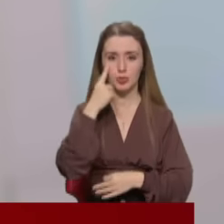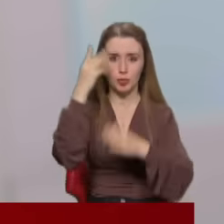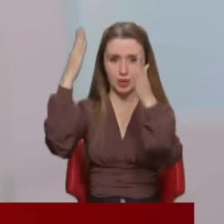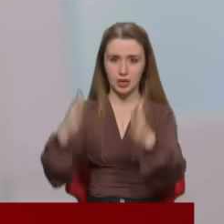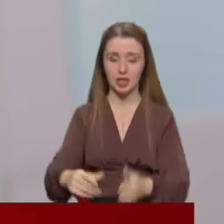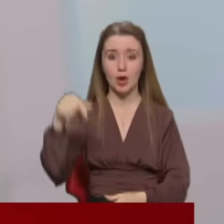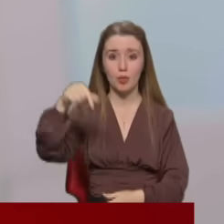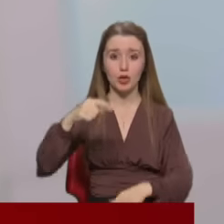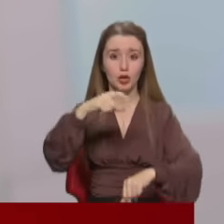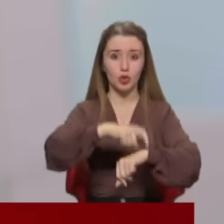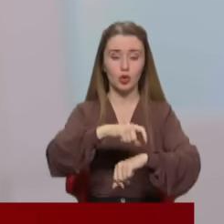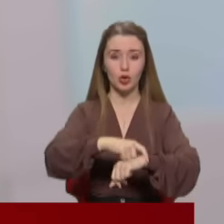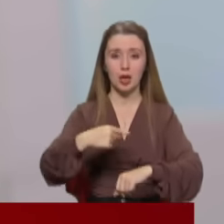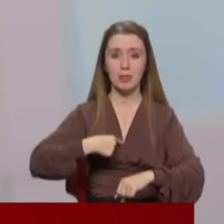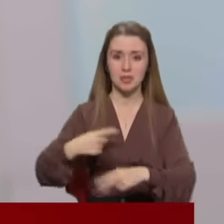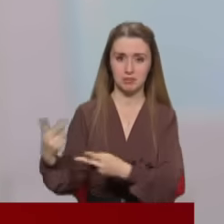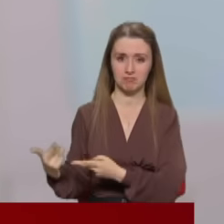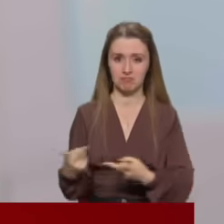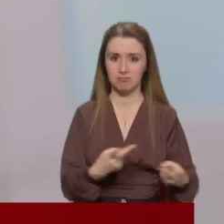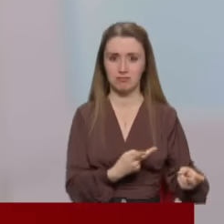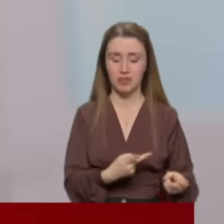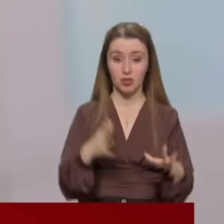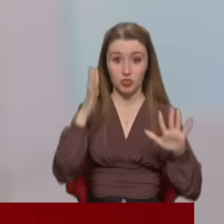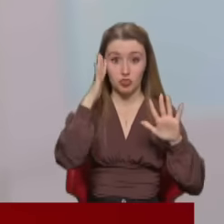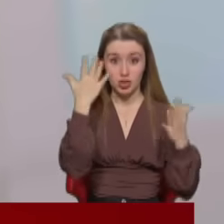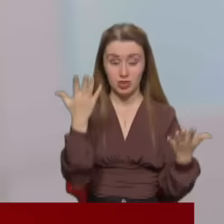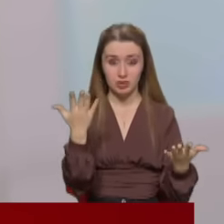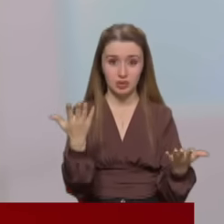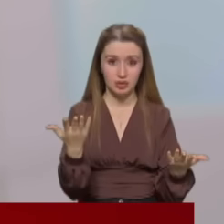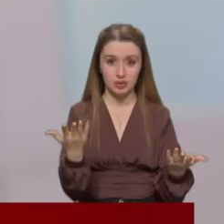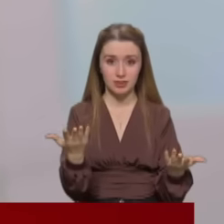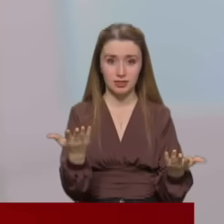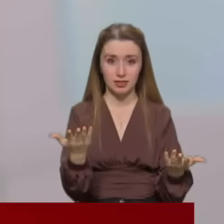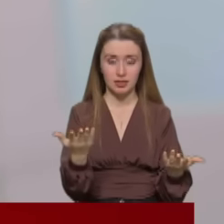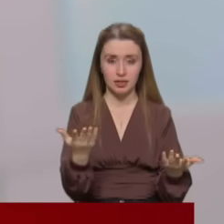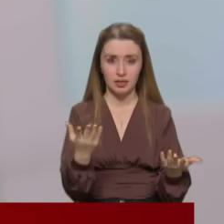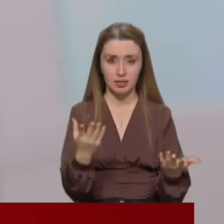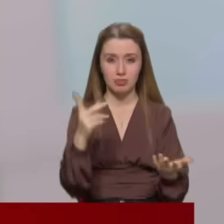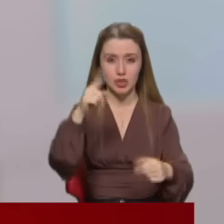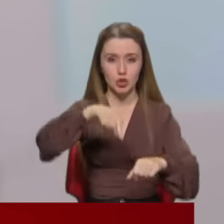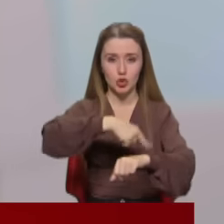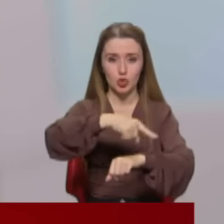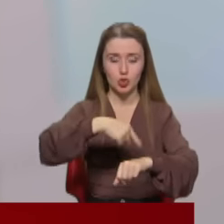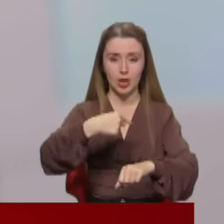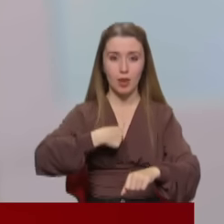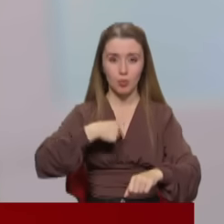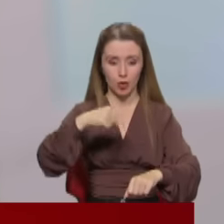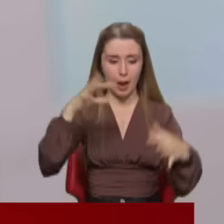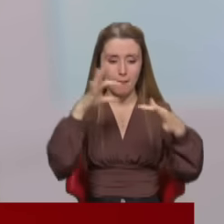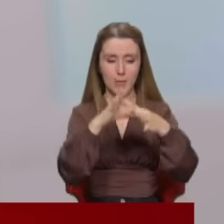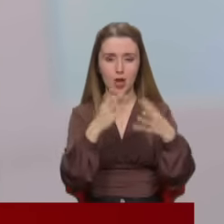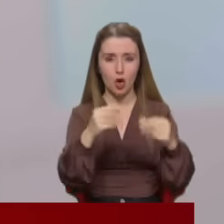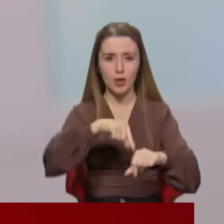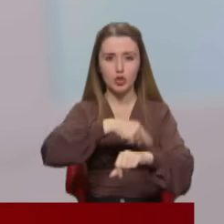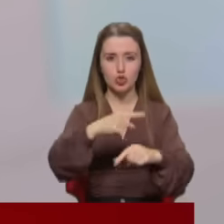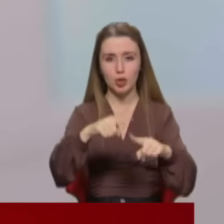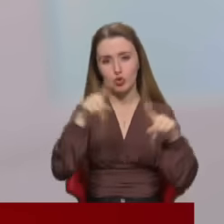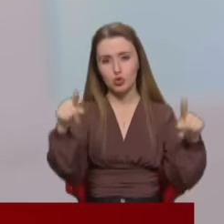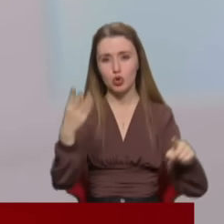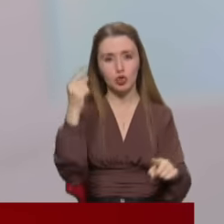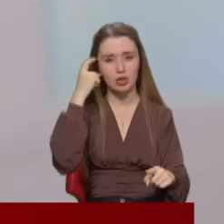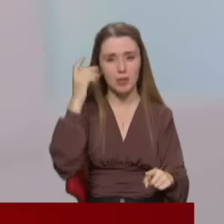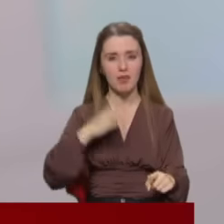buradaki doktorlarımızla karşılama yapan doktorlarımızla biraz şaşırdı. Bir müddet daha adaptasyon süremin uzun olmasını bekliyorlardı ama